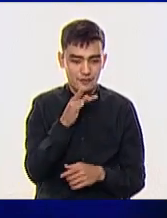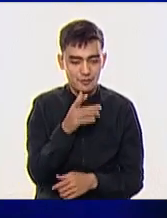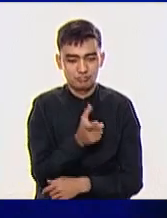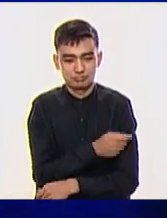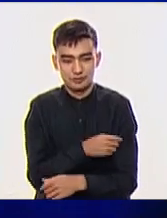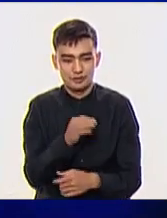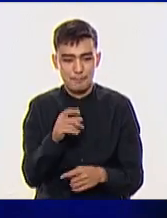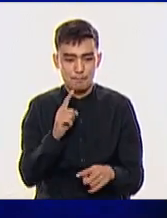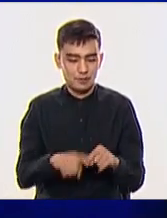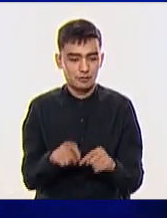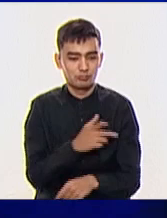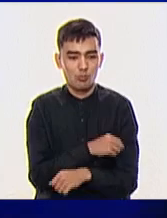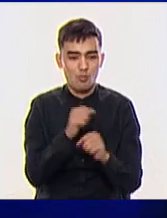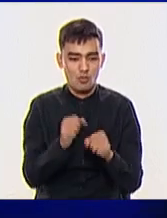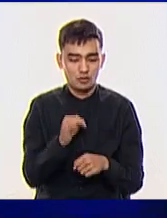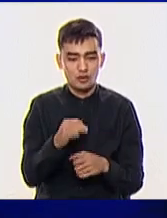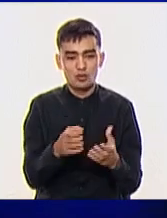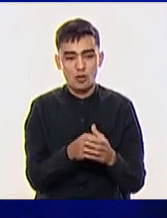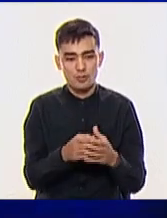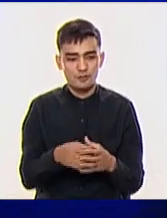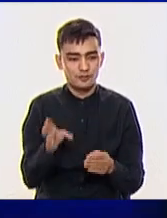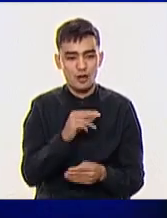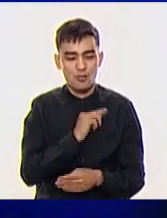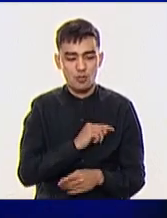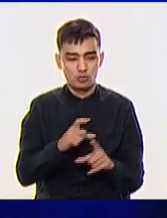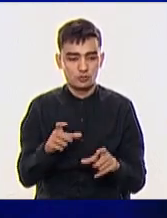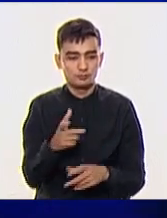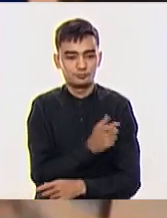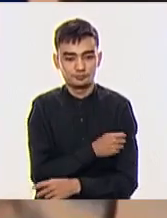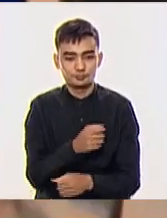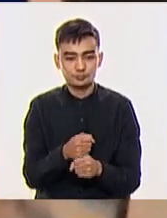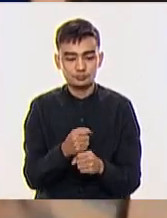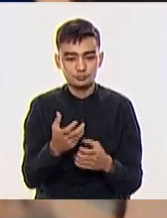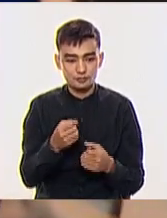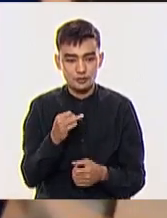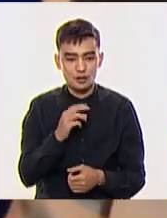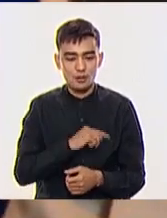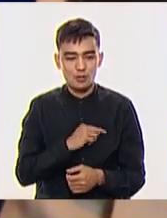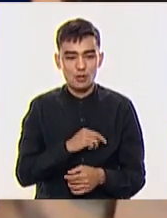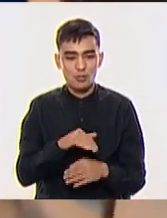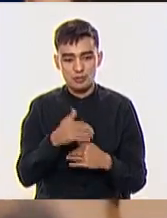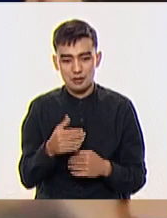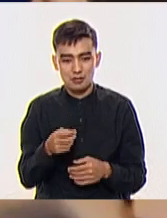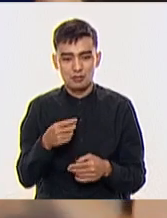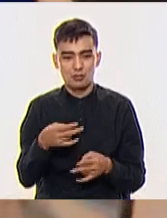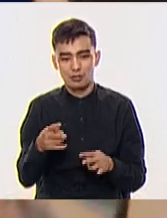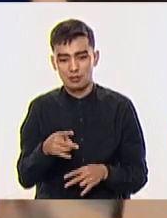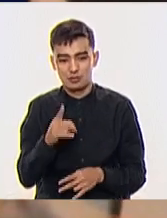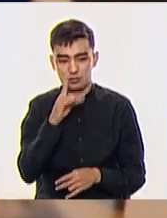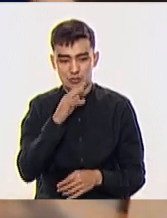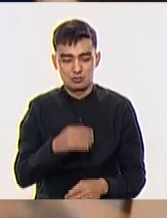әрі жедел түрде екпе салдырып алады. Компанияның барлық жұмысшысы вакцина алу үшін жұмысынан қалып әуре болмайды.